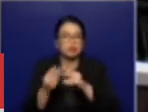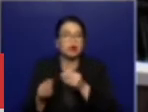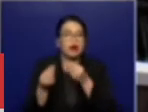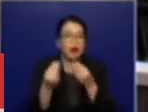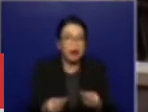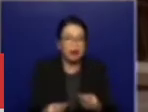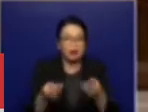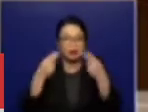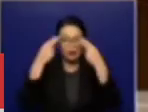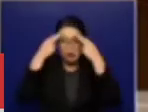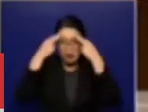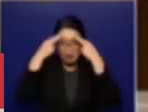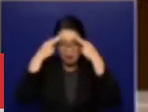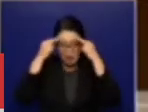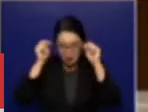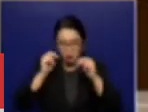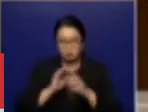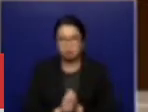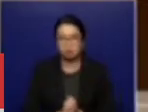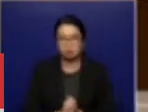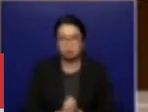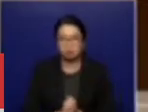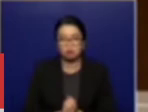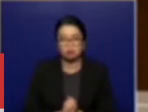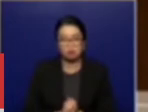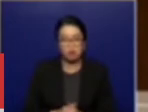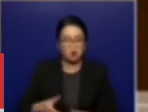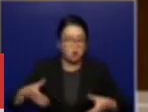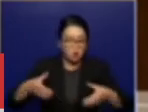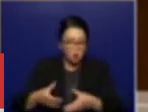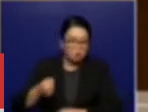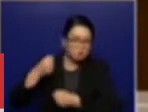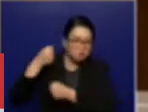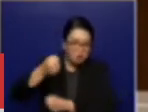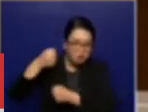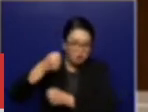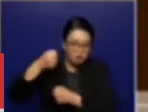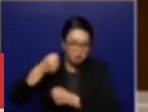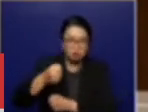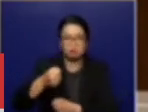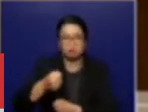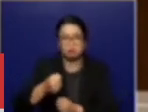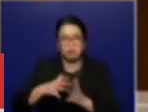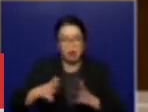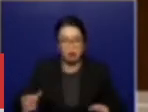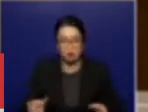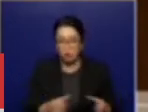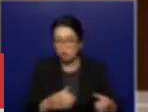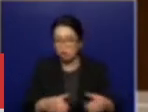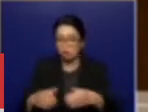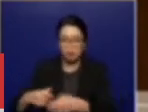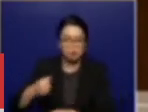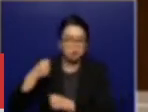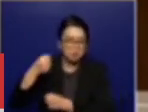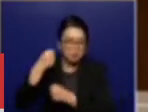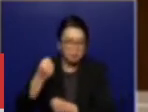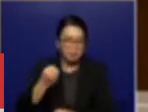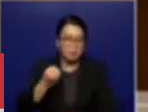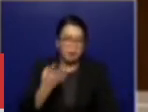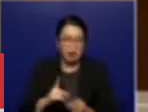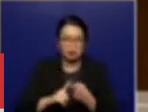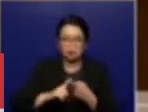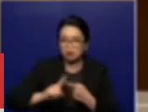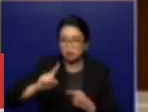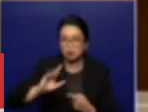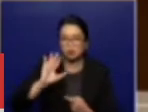ที่มีการที่ทำให้เกิดการก่อม็อบทำให้เกิดการชุมนุมเนี่ยนะครับมากที่สุดในประวัติ